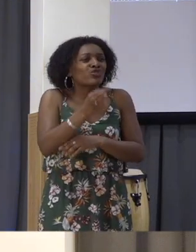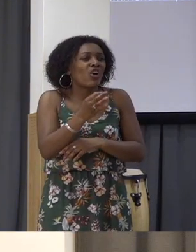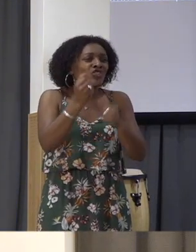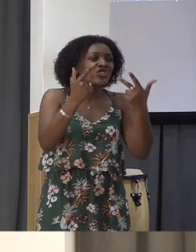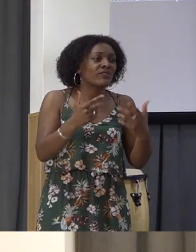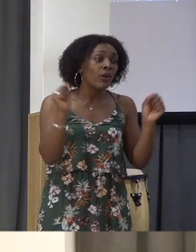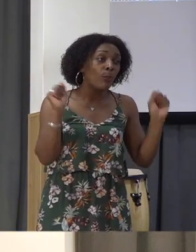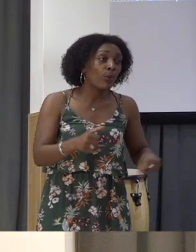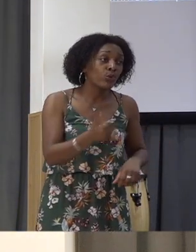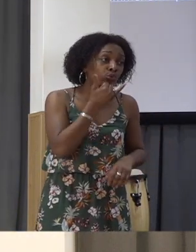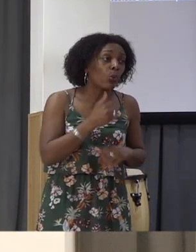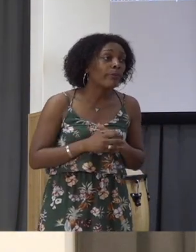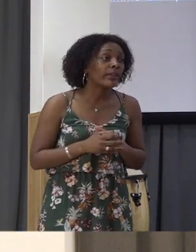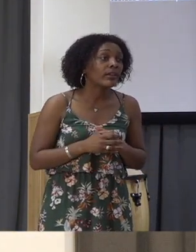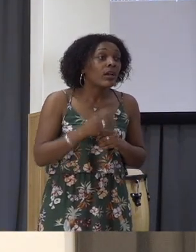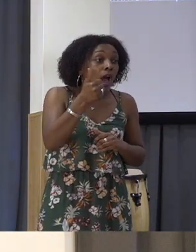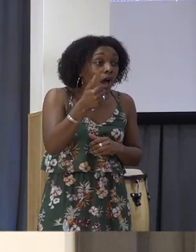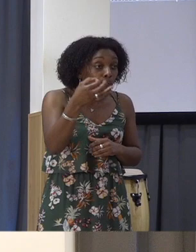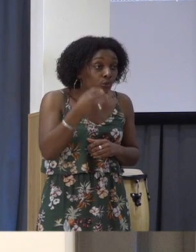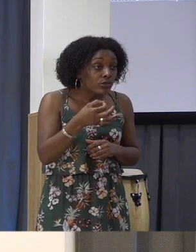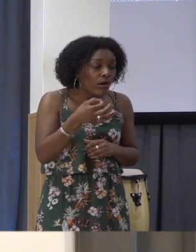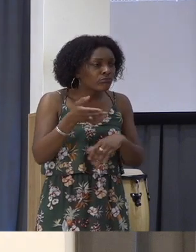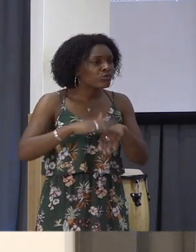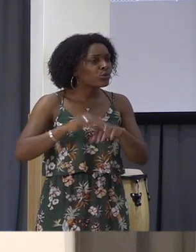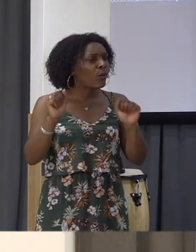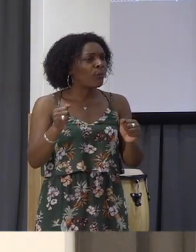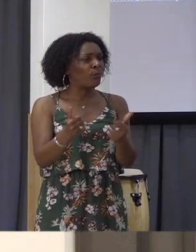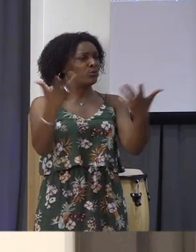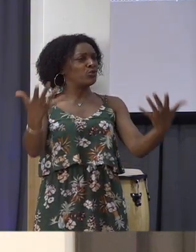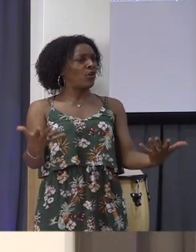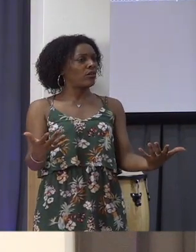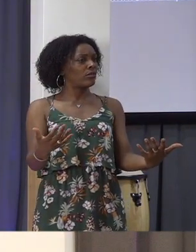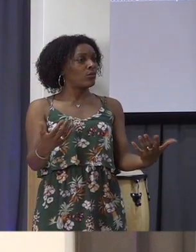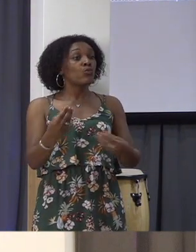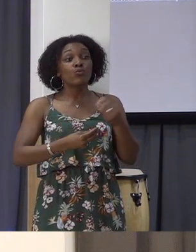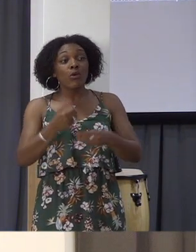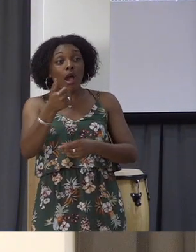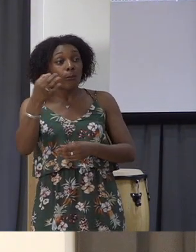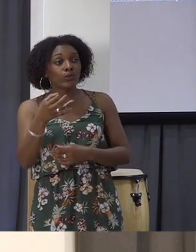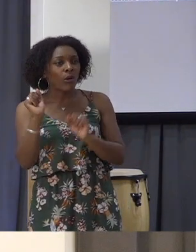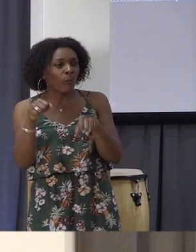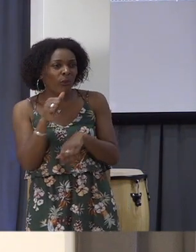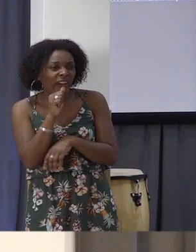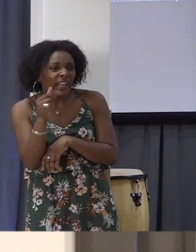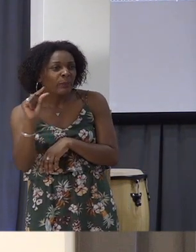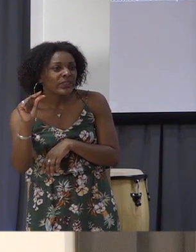trompeuses. 1%, ça peut faire beaucoup ou rien du tout.